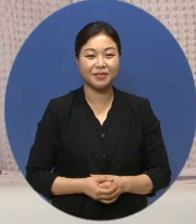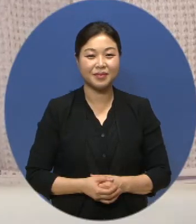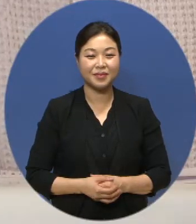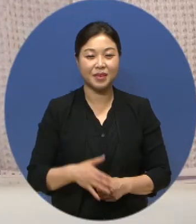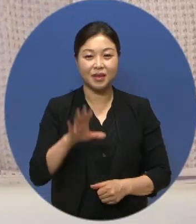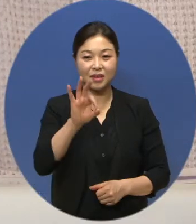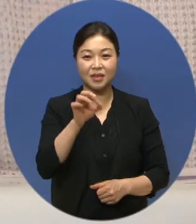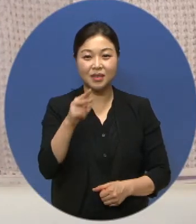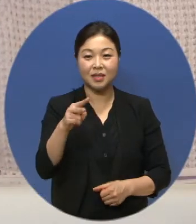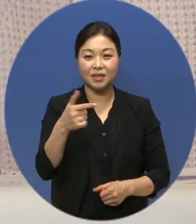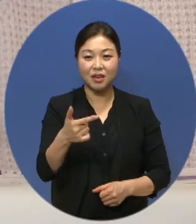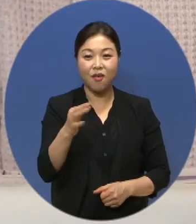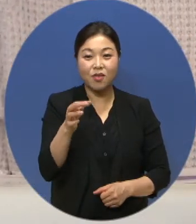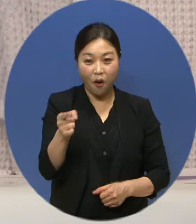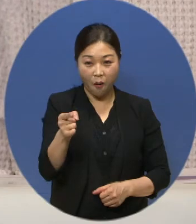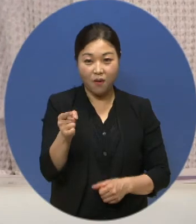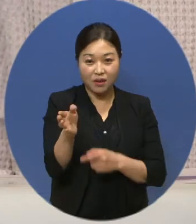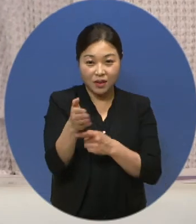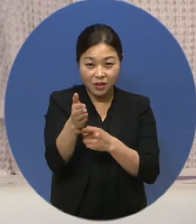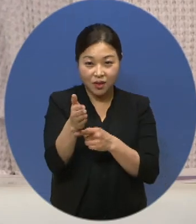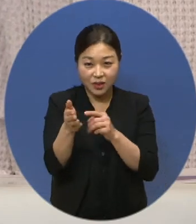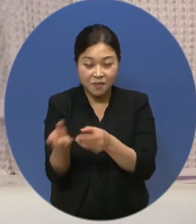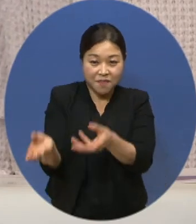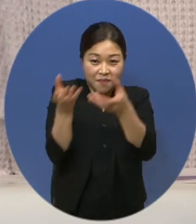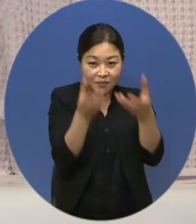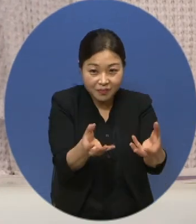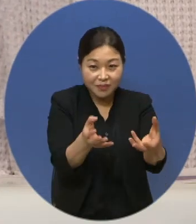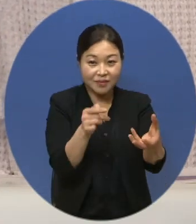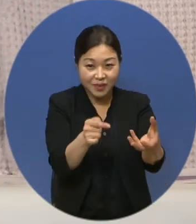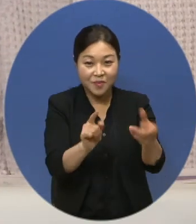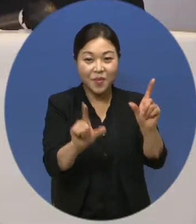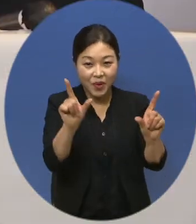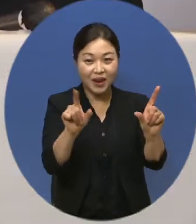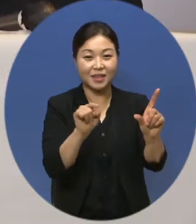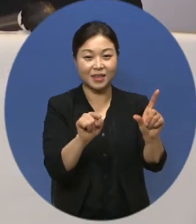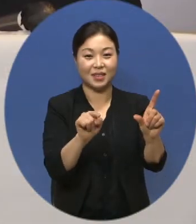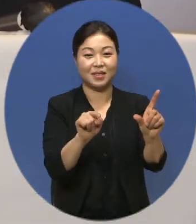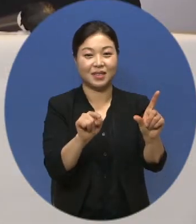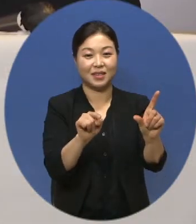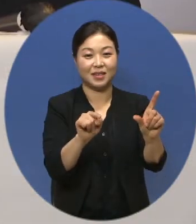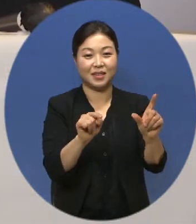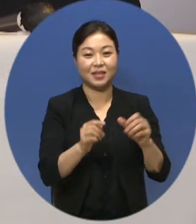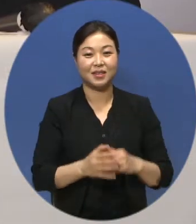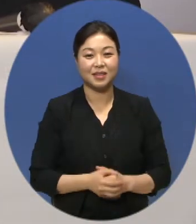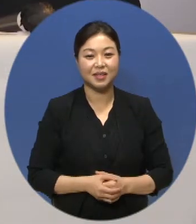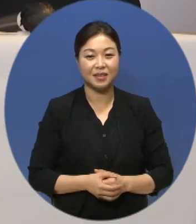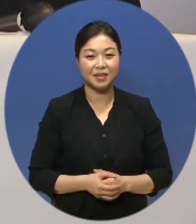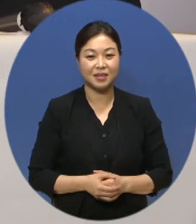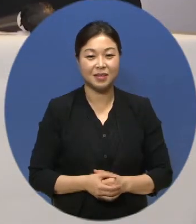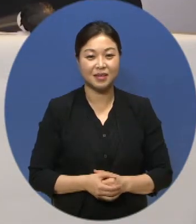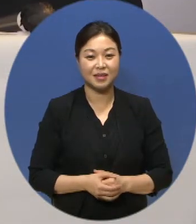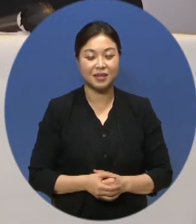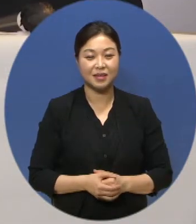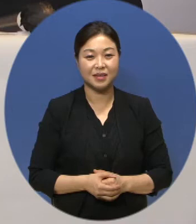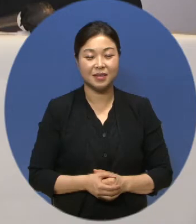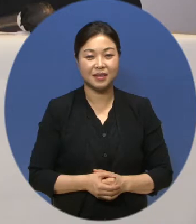그 연어를 이제 올려놓는 그 장면은 정말 약간 그 같이 이제 영화관에서